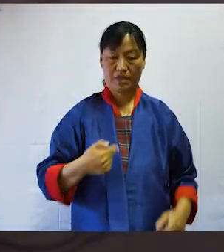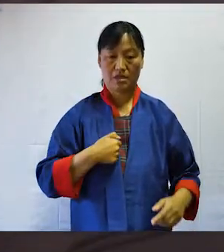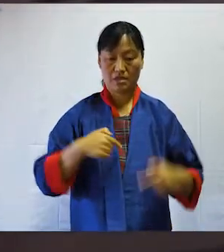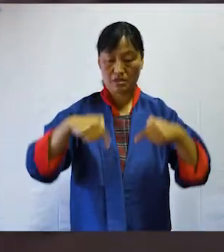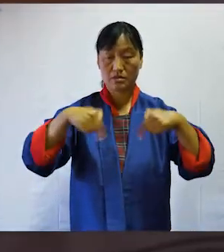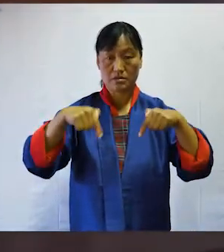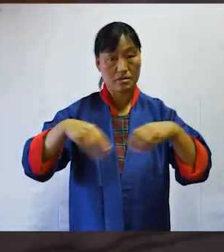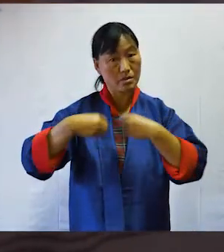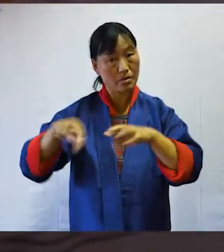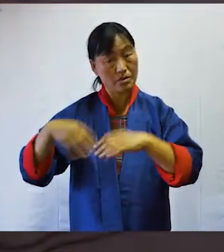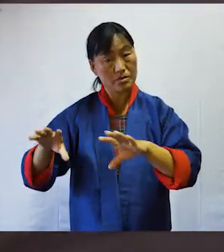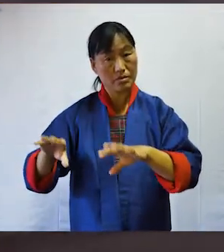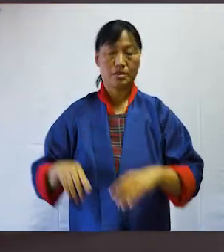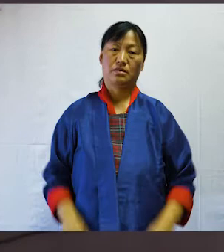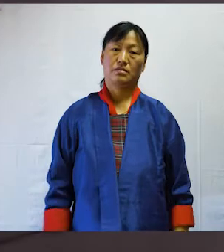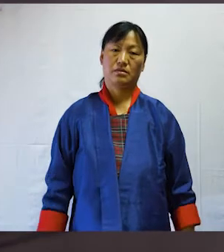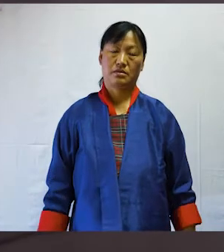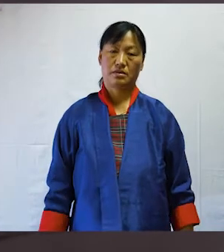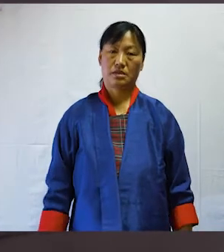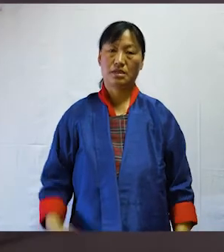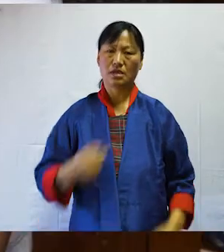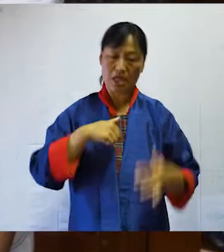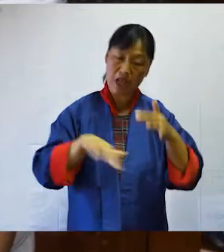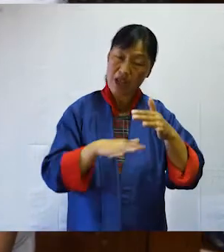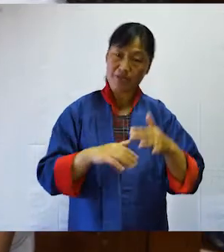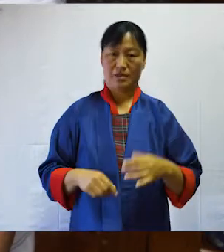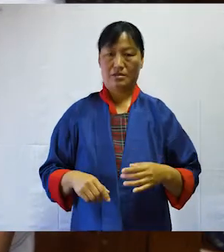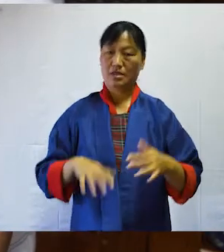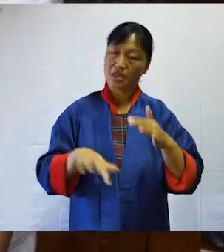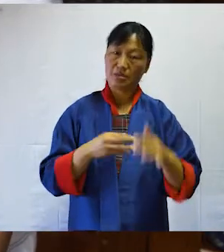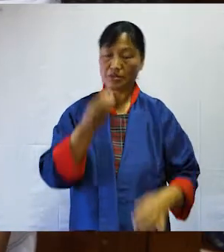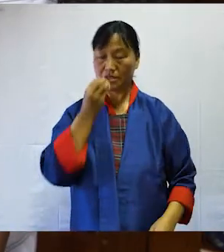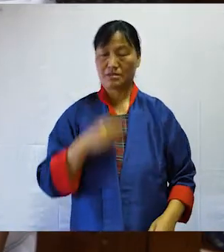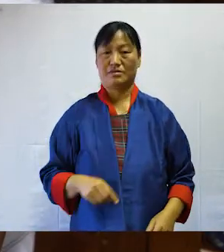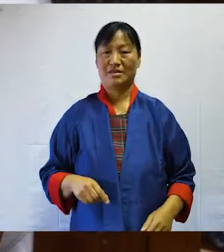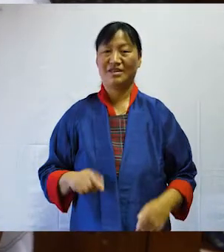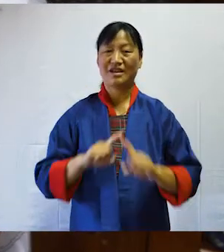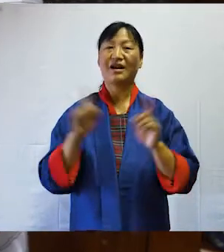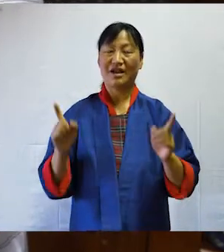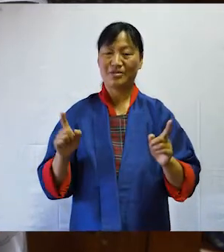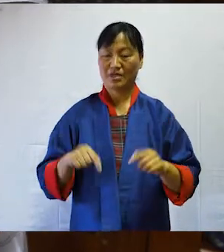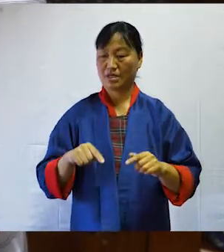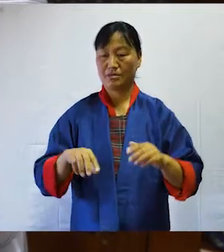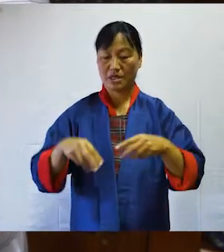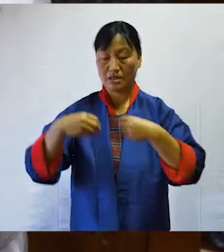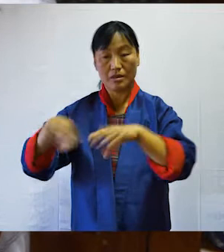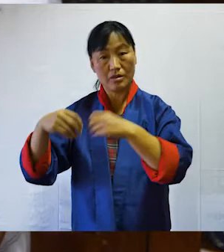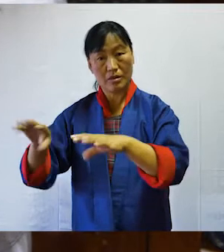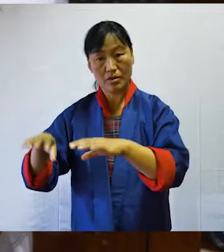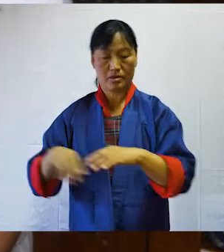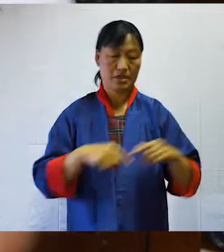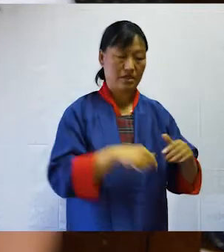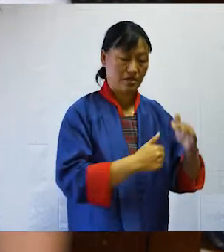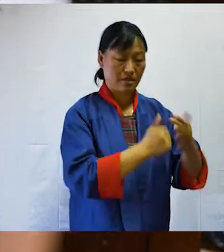गि मा छिसे थोंफलो छों छि छों बेबे दे पला लाचि म बेउन मितु बे बेरा बेगो मुसा त्यानि बेबो द मालु टाइम छि